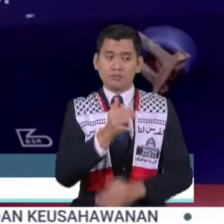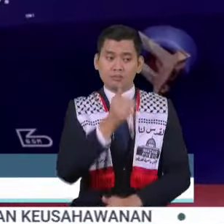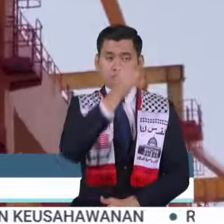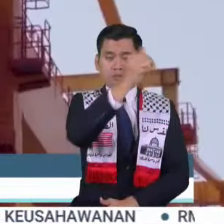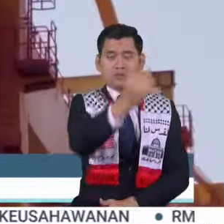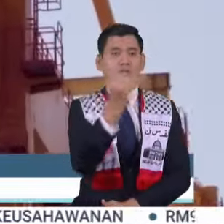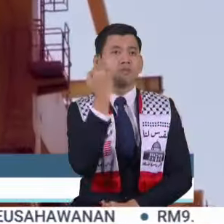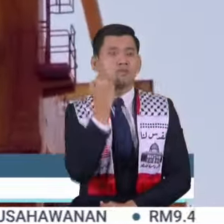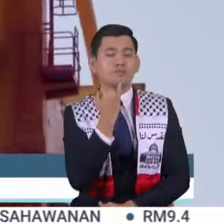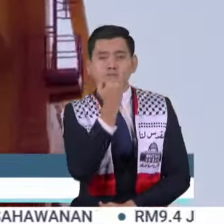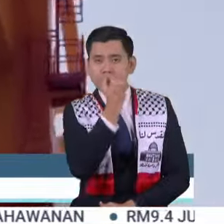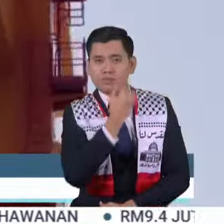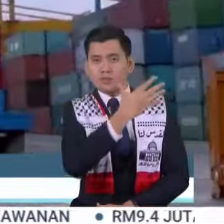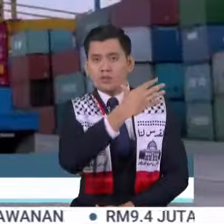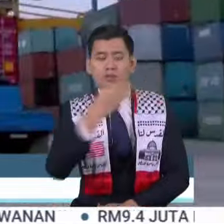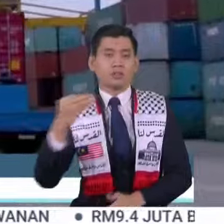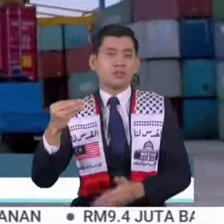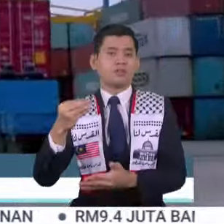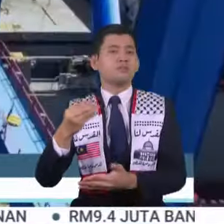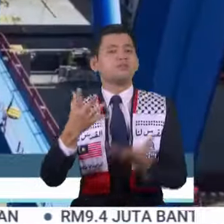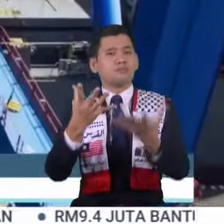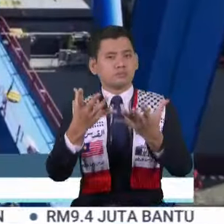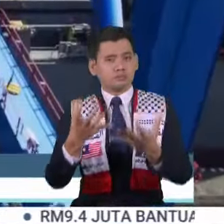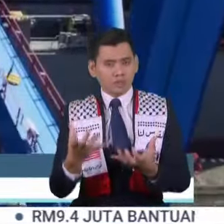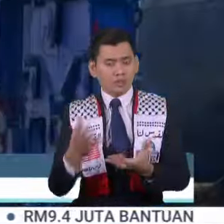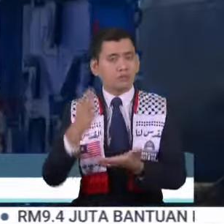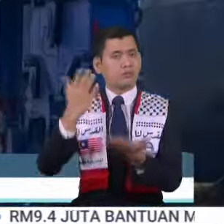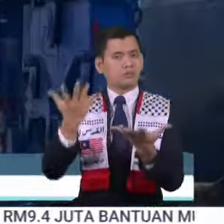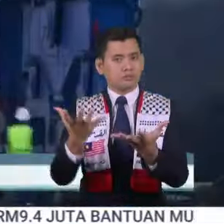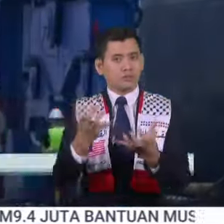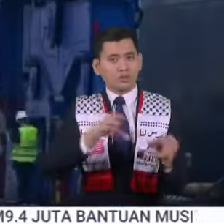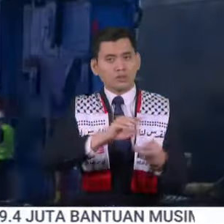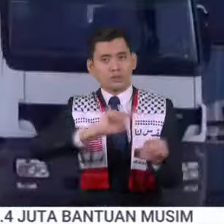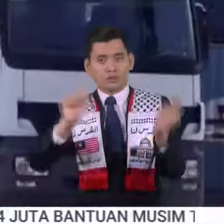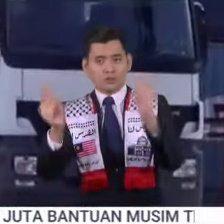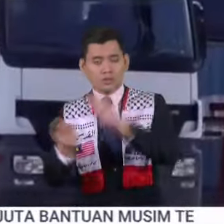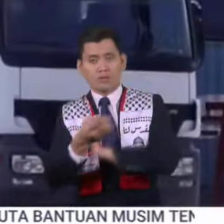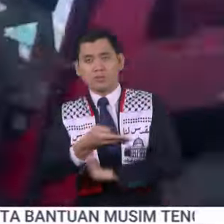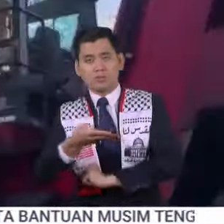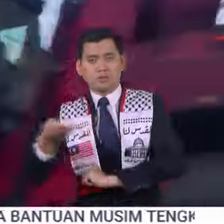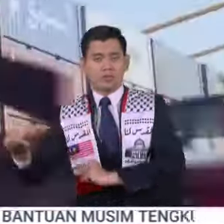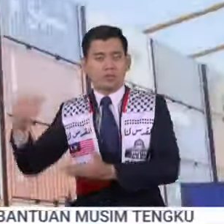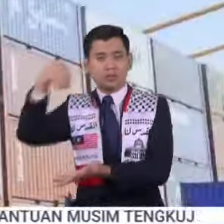memuatkan kargo di pelabuhan Malaysia kedua-dua sekatan itu berkuatkuasa